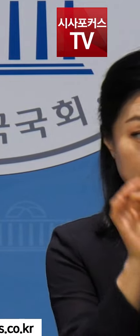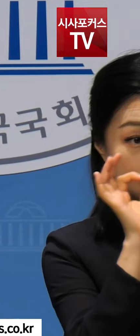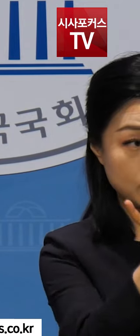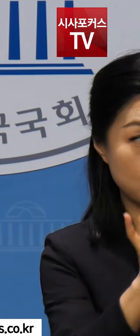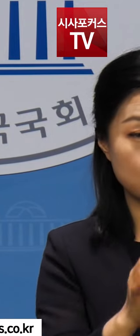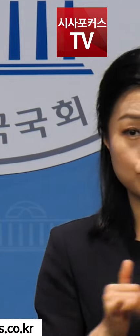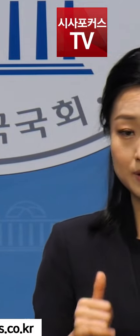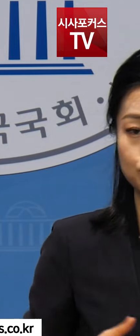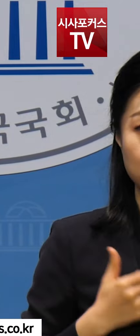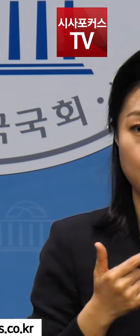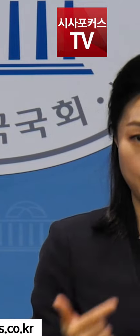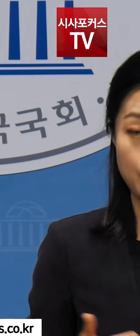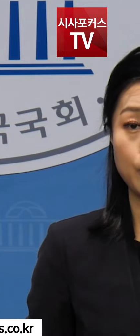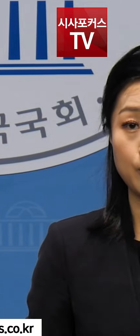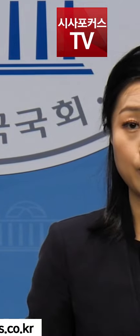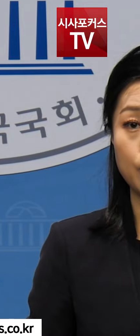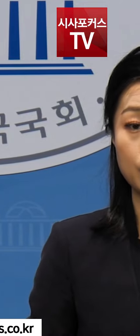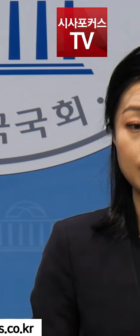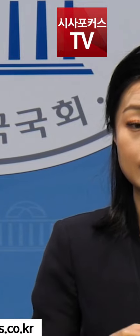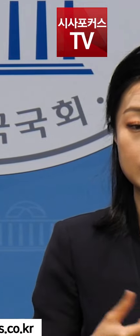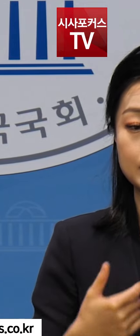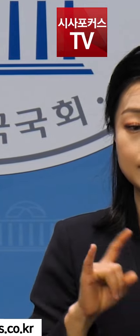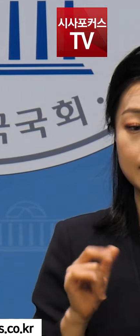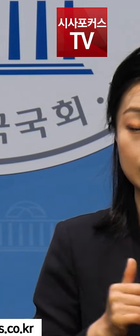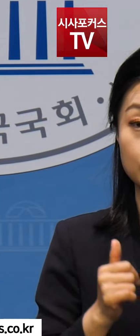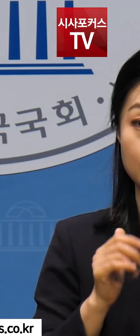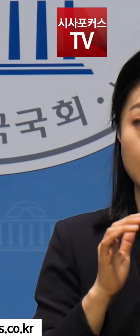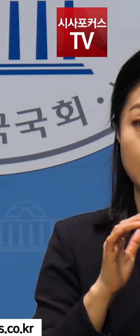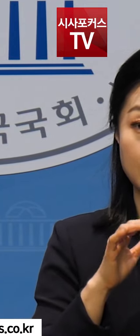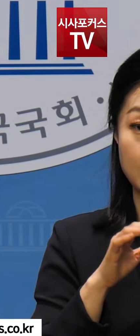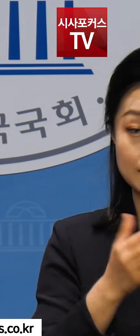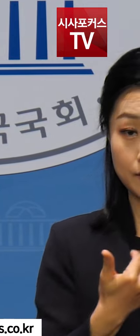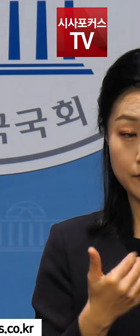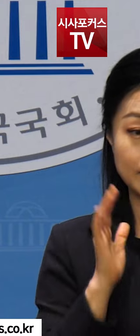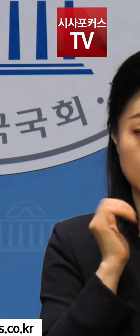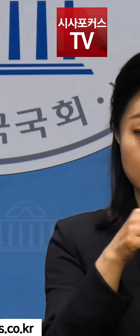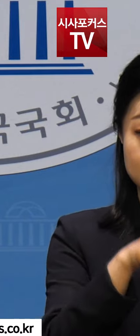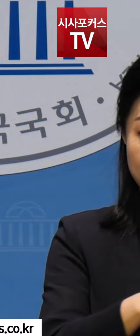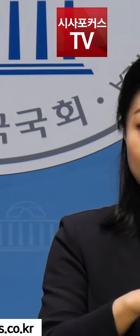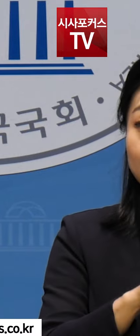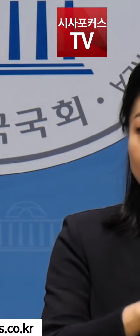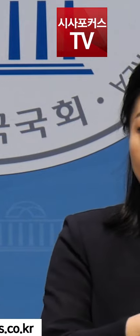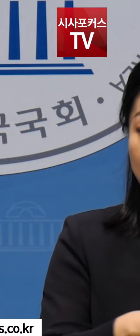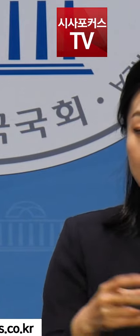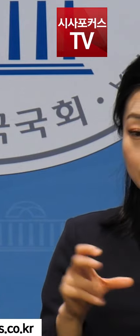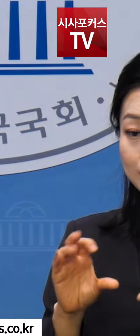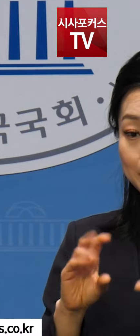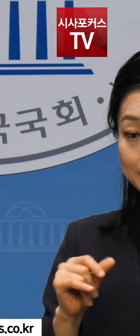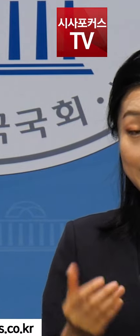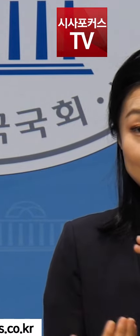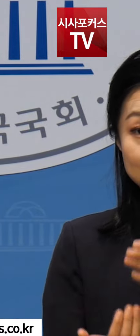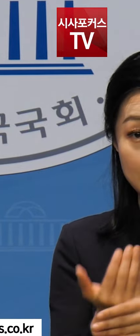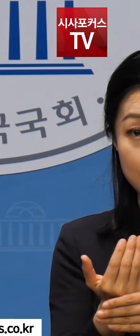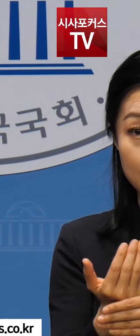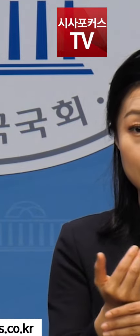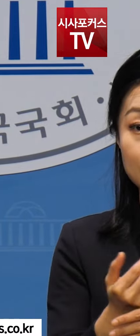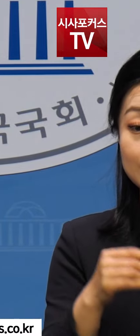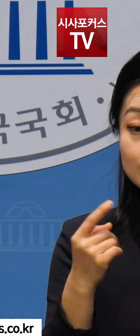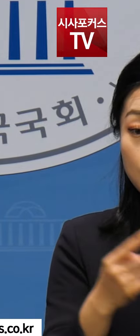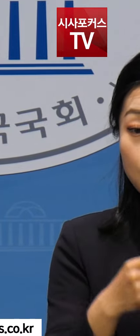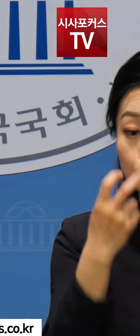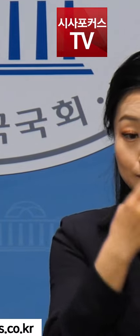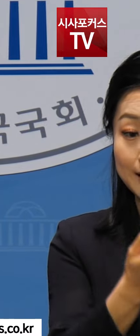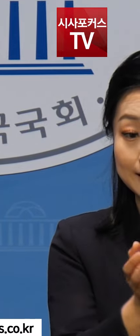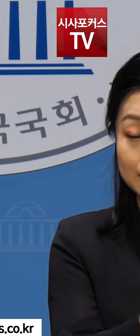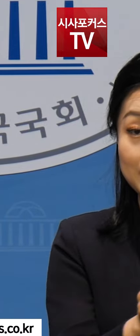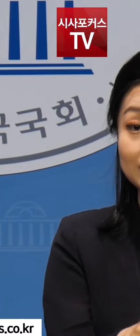극에 달한 상황입니다. 특히 21대 대통령 선거를 뒤흔든 대장동 사건과 관련하여 당시 1기 수사팀에